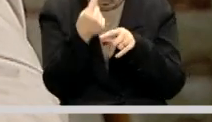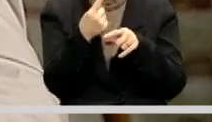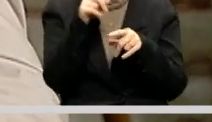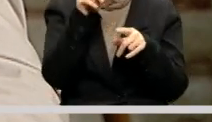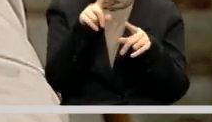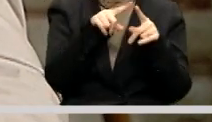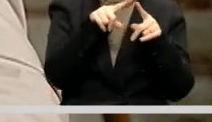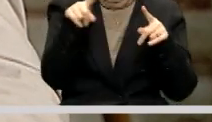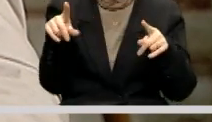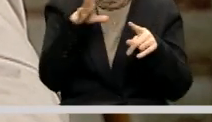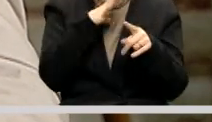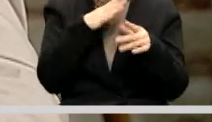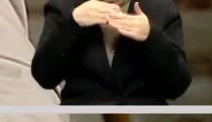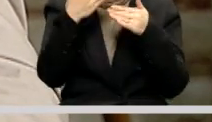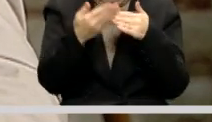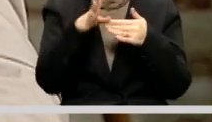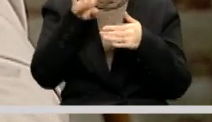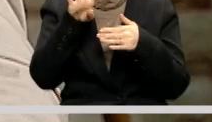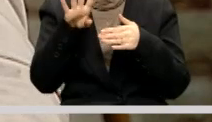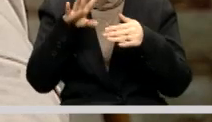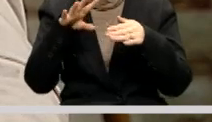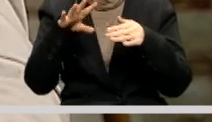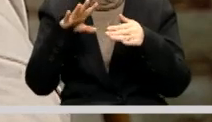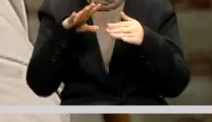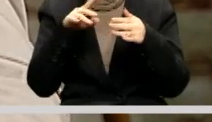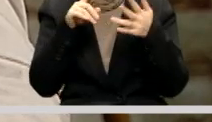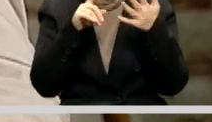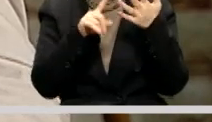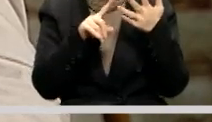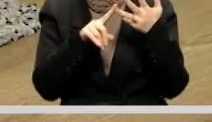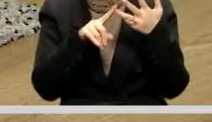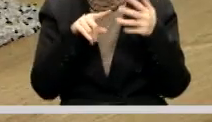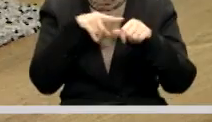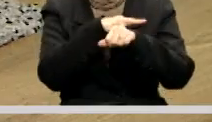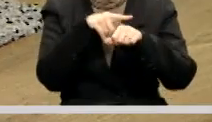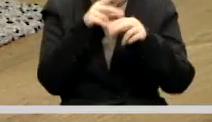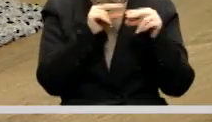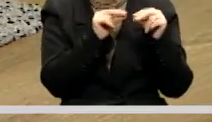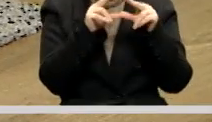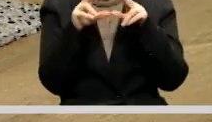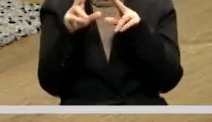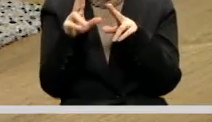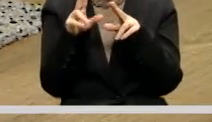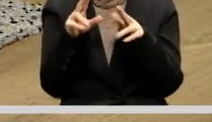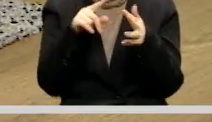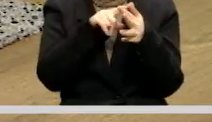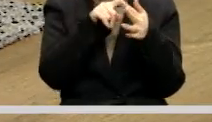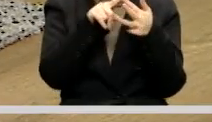evre sonra da uyanıyoruz. Bu evrelerin her birinin farklı anlamları var. Yani kiminde